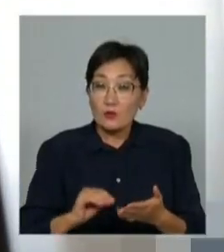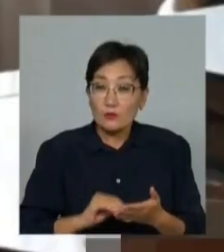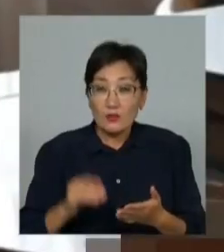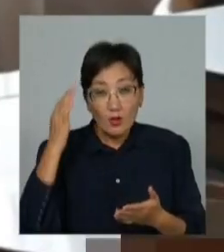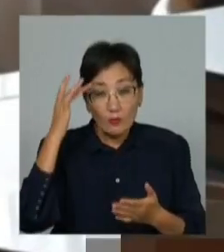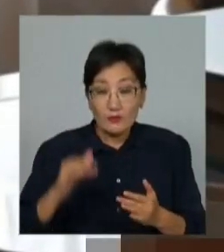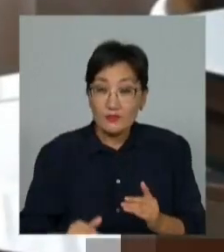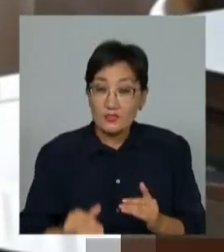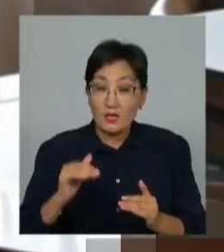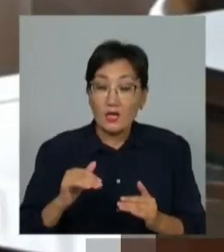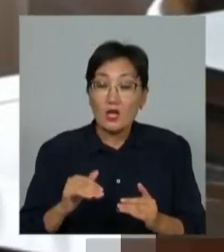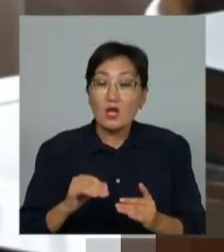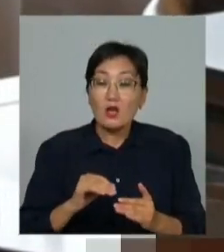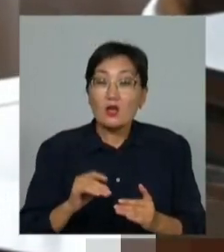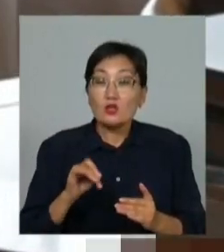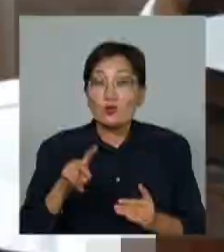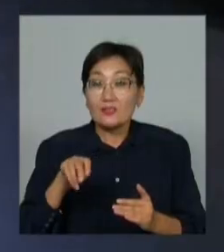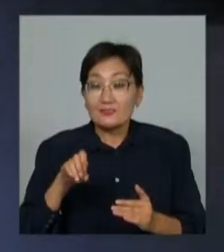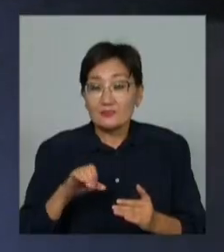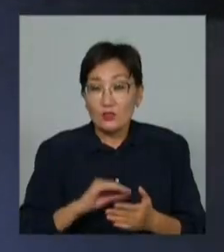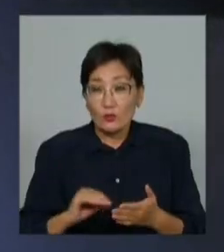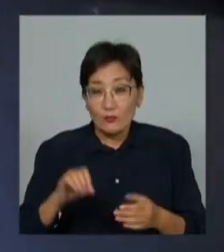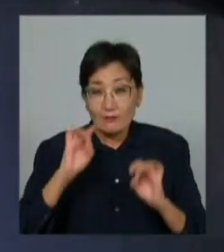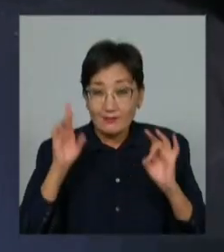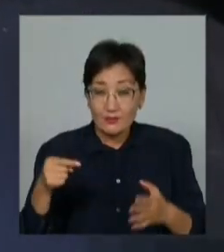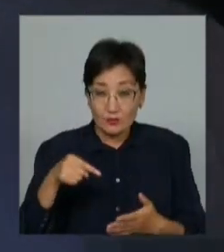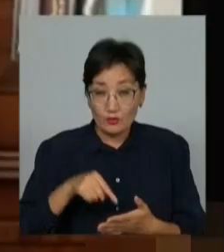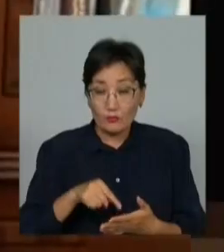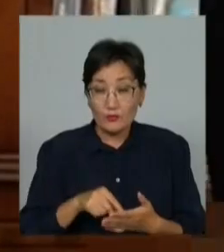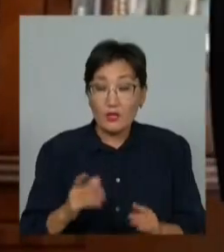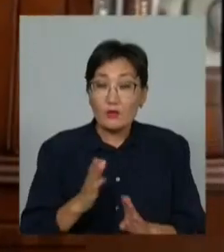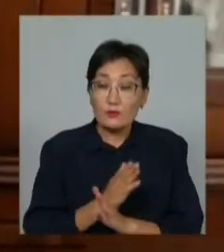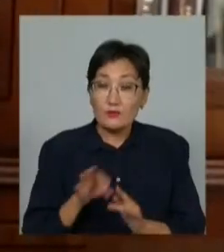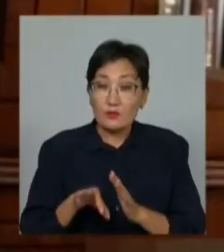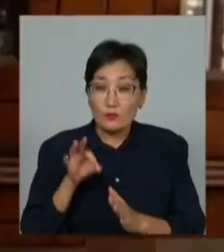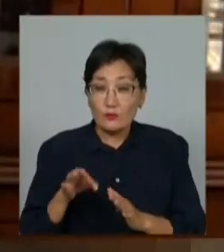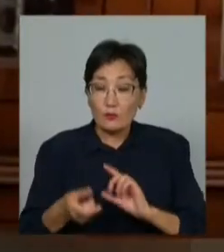аңсап өстім, ал журналистикаға тосыннан келдім дейді. Әуезовпен кездесіп, тағдырлық